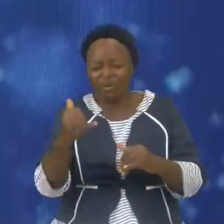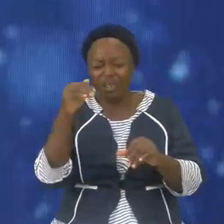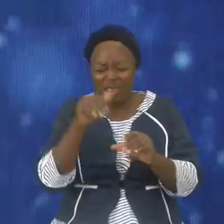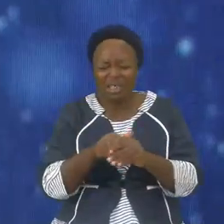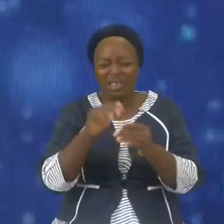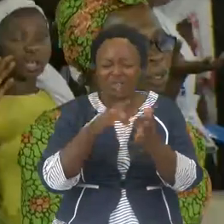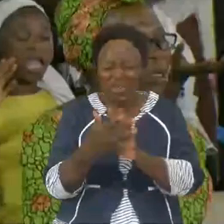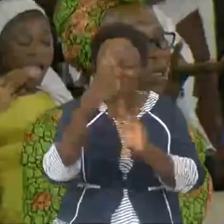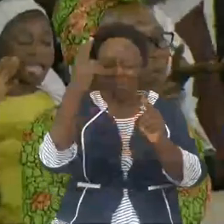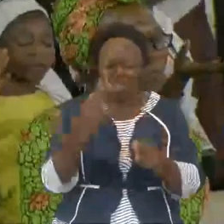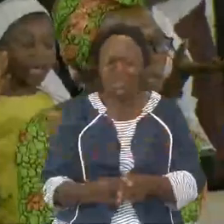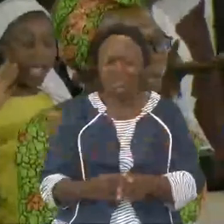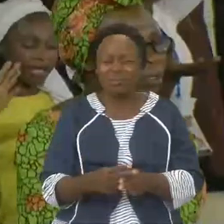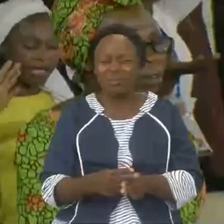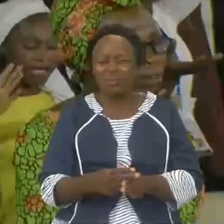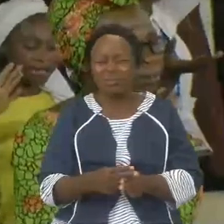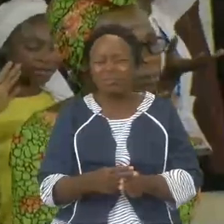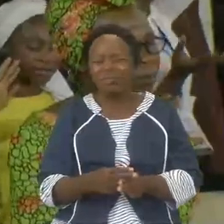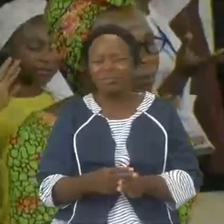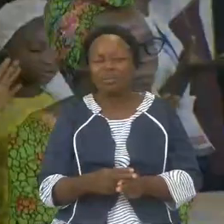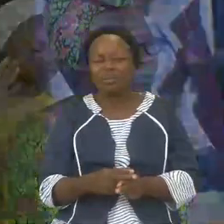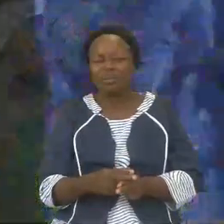vision maintenant au nom de Jésus-Christ.